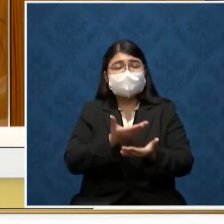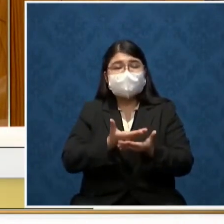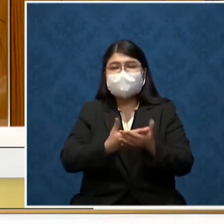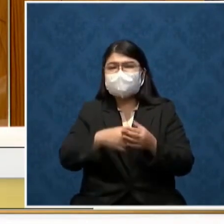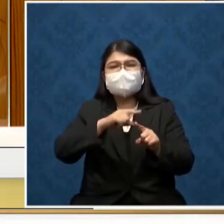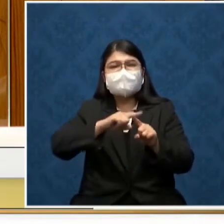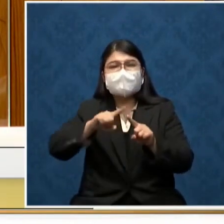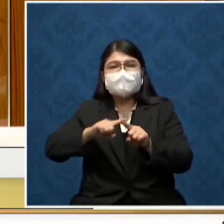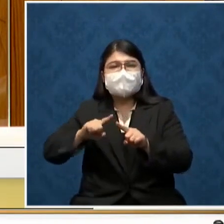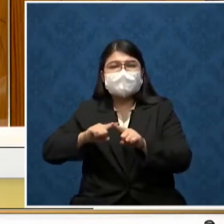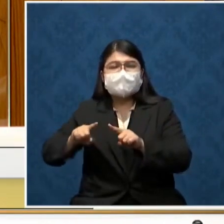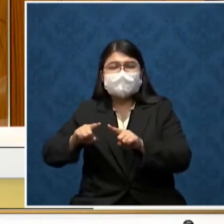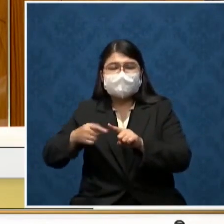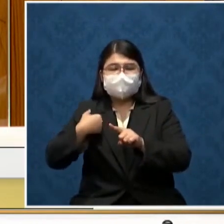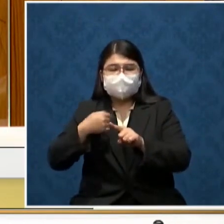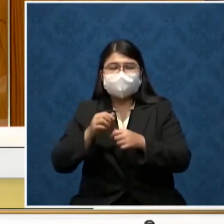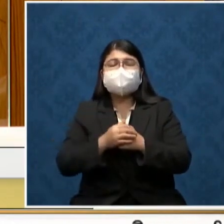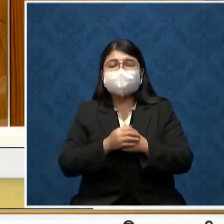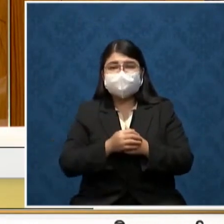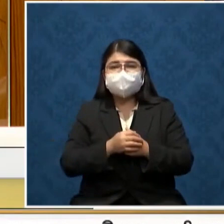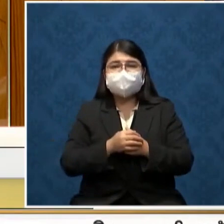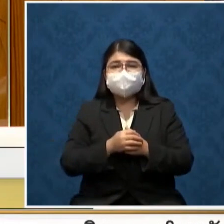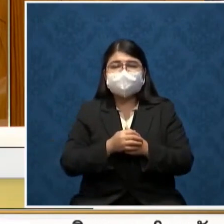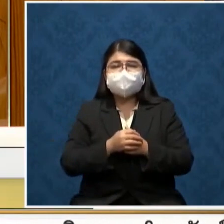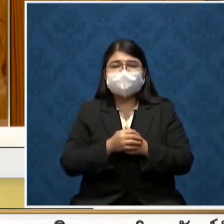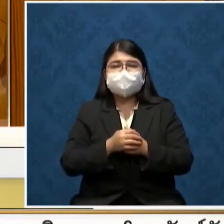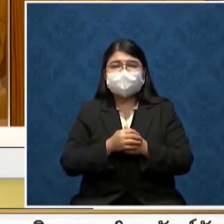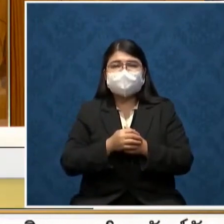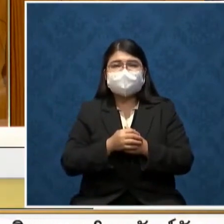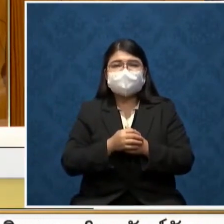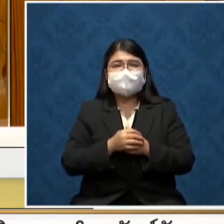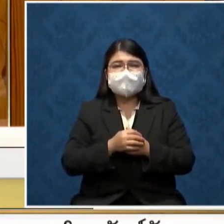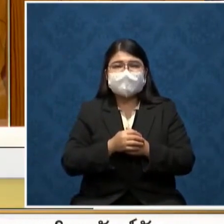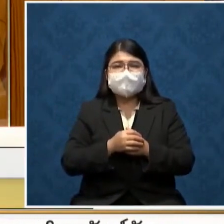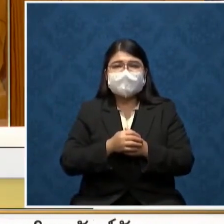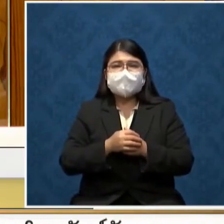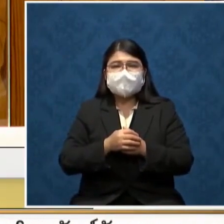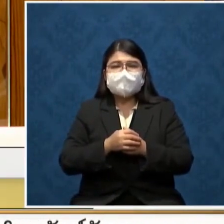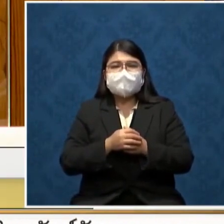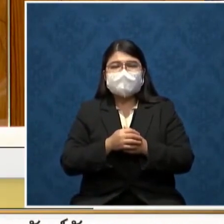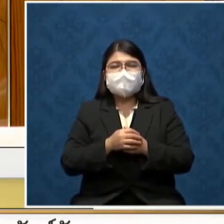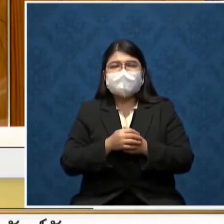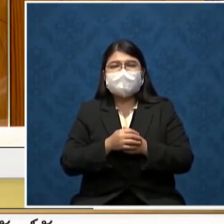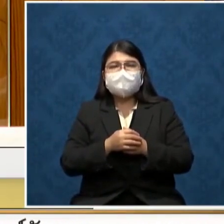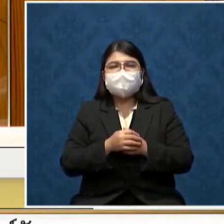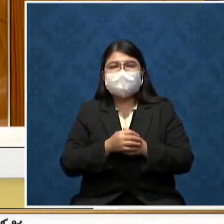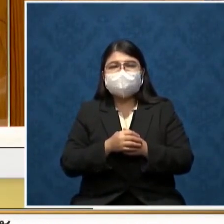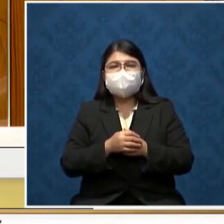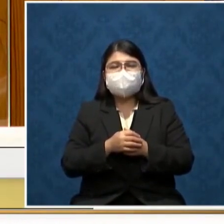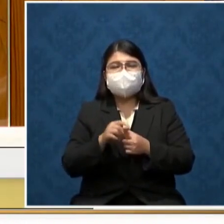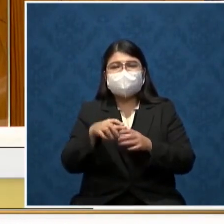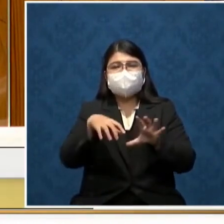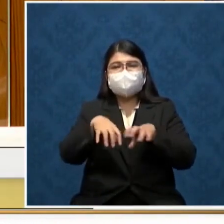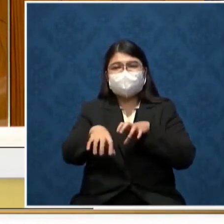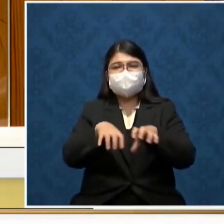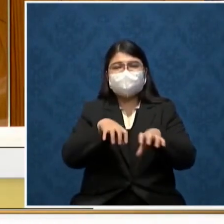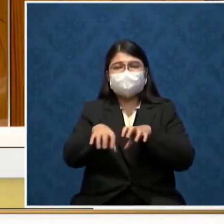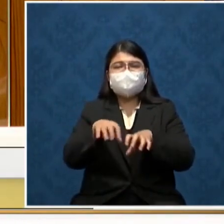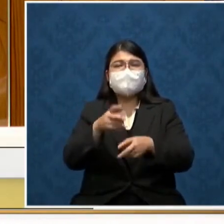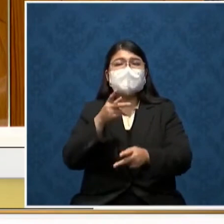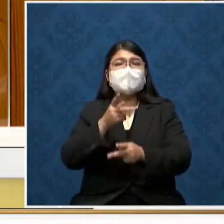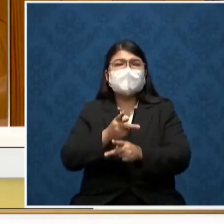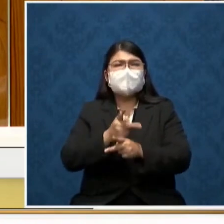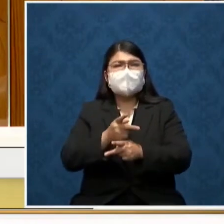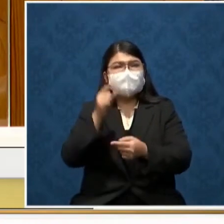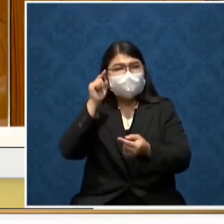างๆนะครับที่หน่วยจัดเก็บจะสามารถจัดเก็บได้และต้องคำนึ